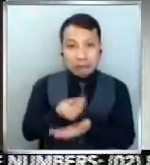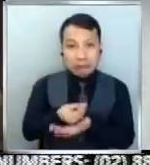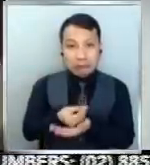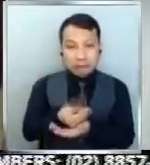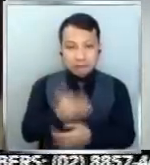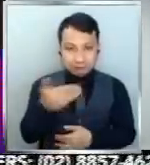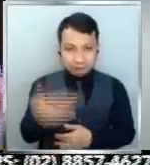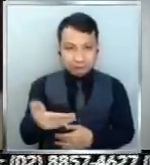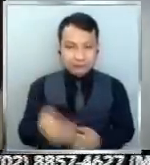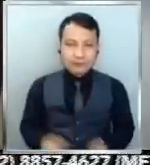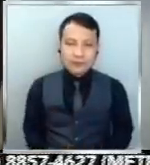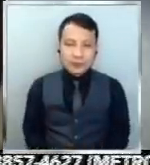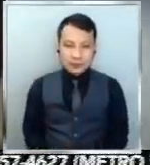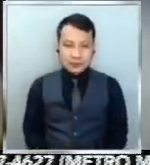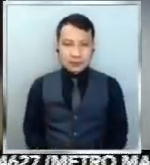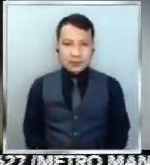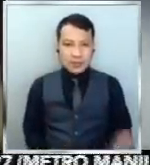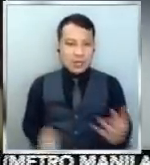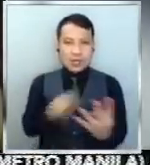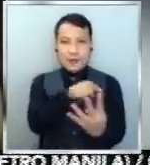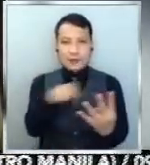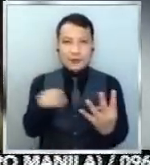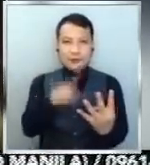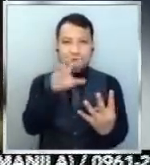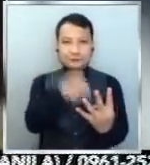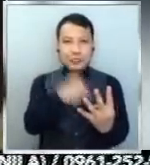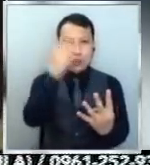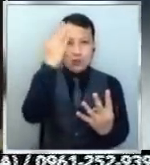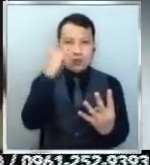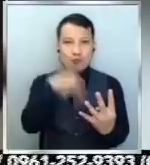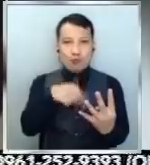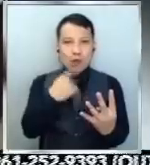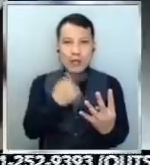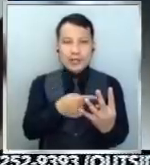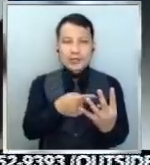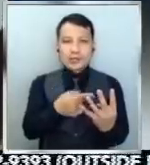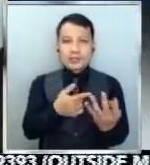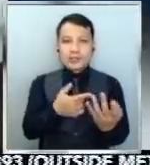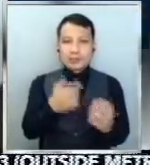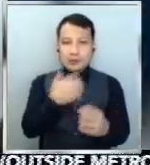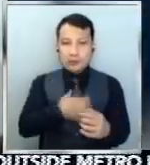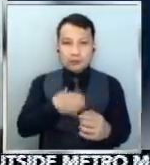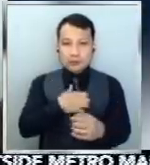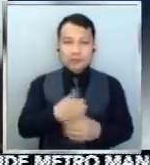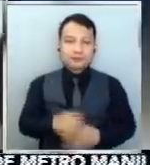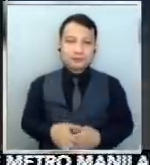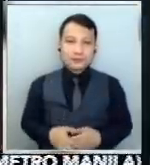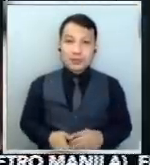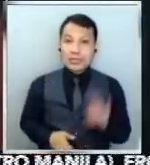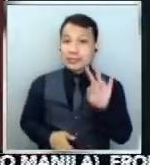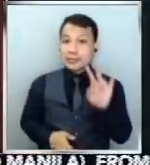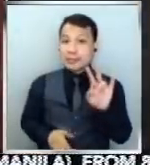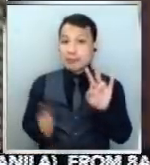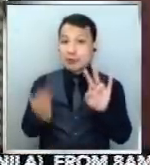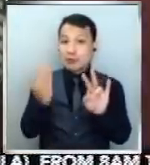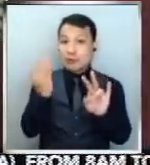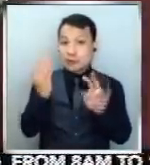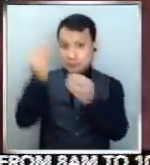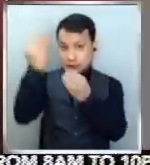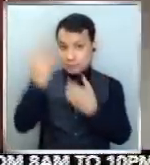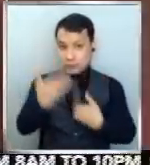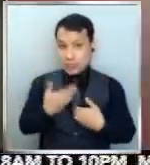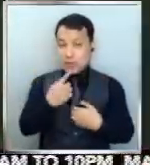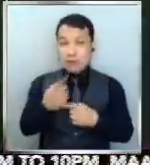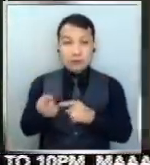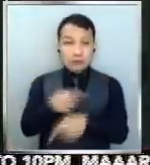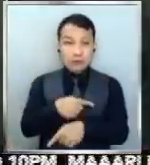Inaaresto kayo sa violation of... Alas 7 na makatanggap ng reklamo ang Manila Social Development Office mula sa dalawang SAP recipients ng